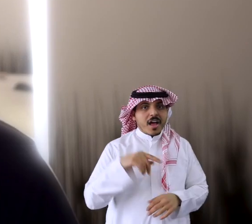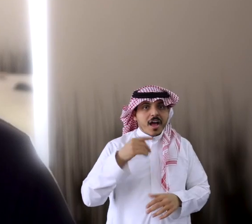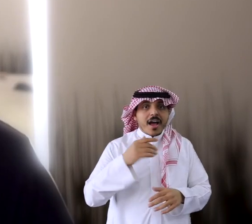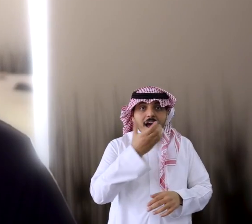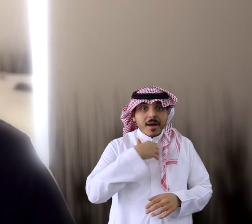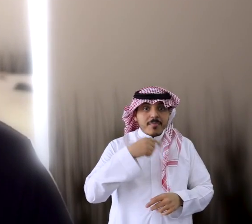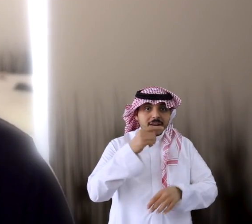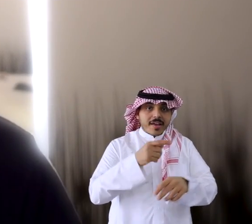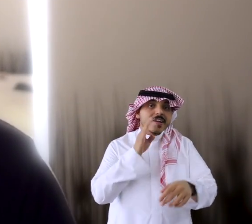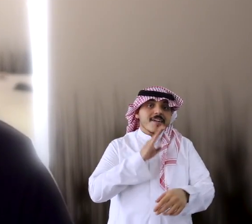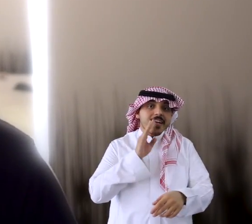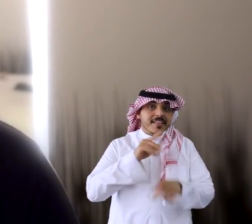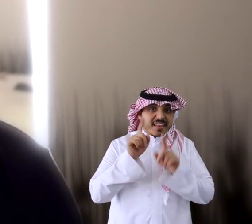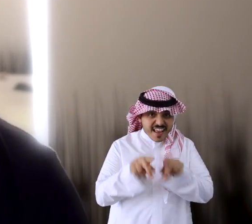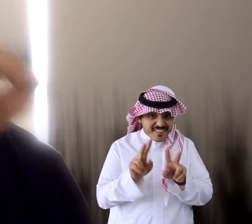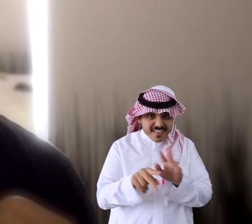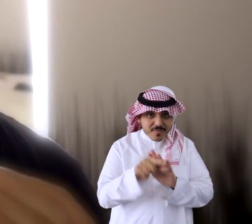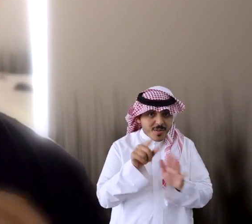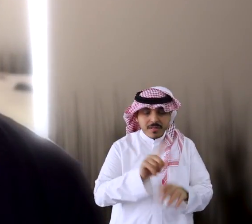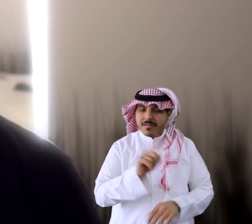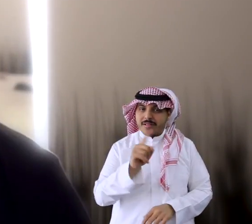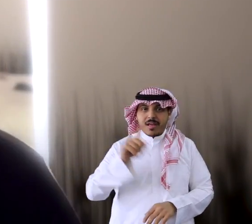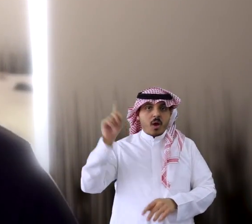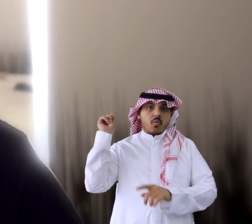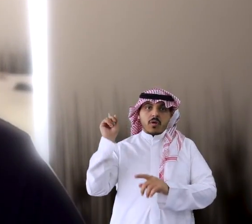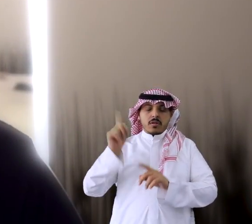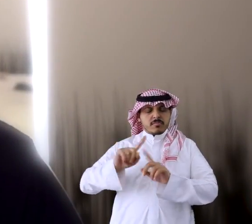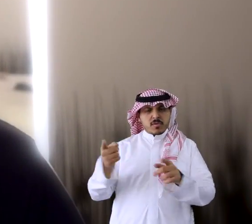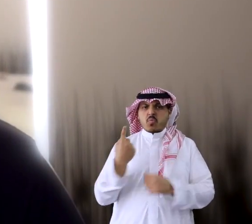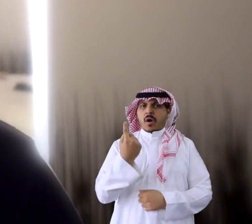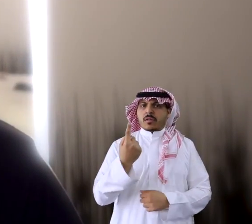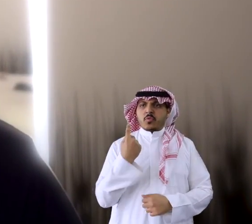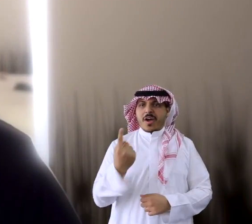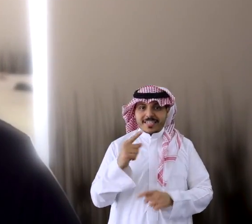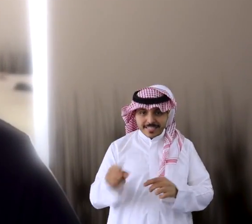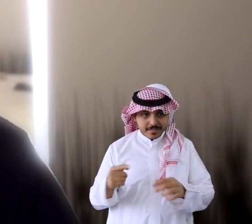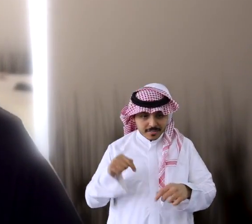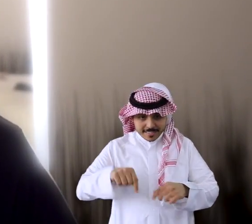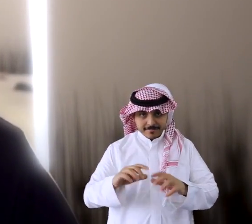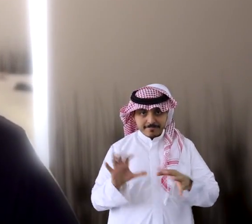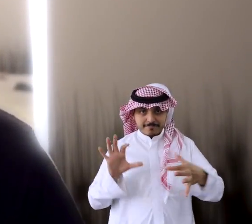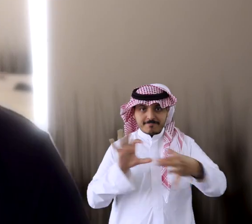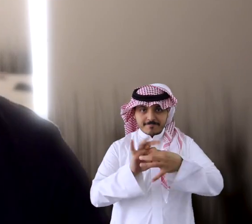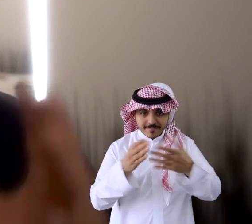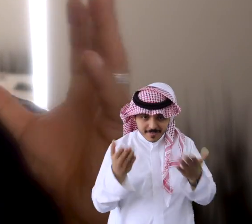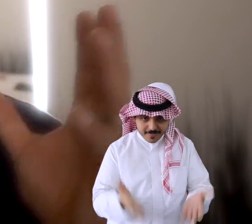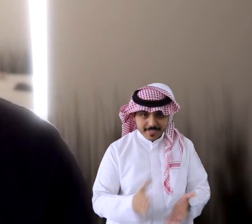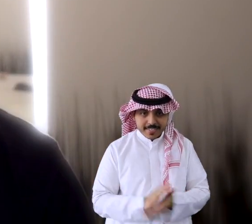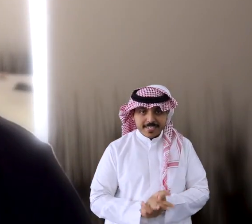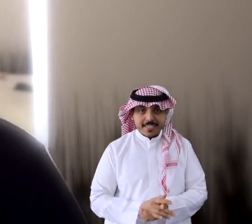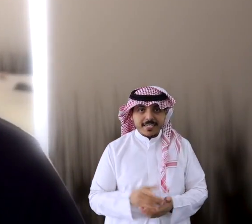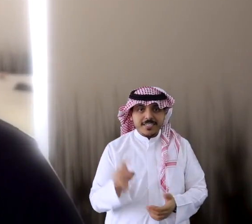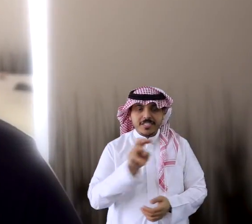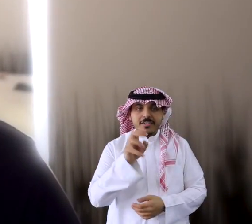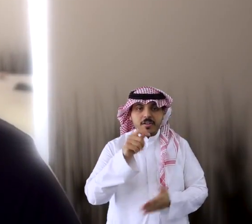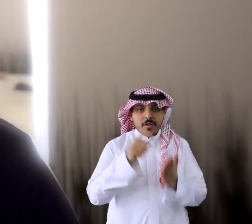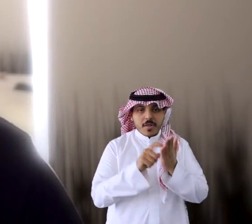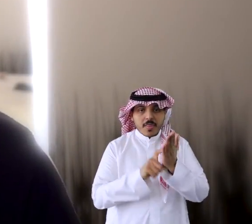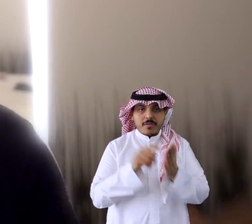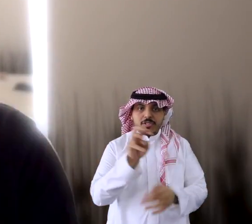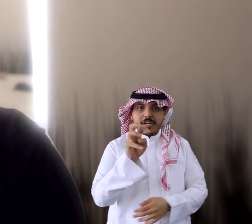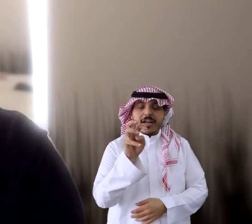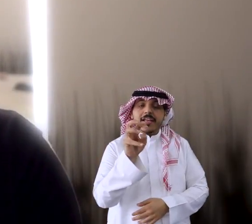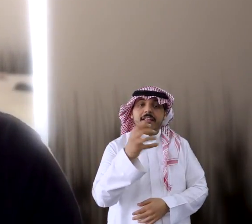أبل، ولكن واضح أن الوضع اللي هم فيه لازم من خلاله يسوي شوية تصحيحات وتعديلات على قوانين حقت شركة